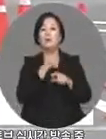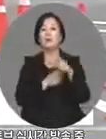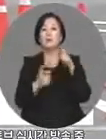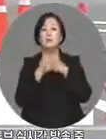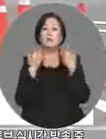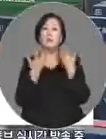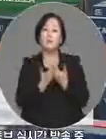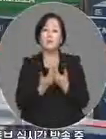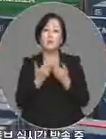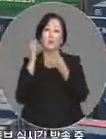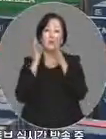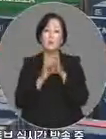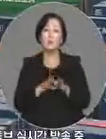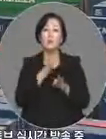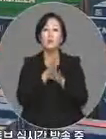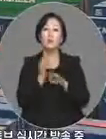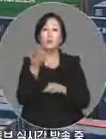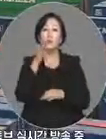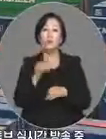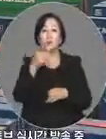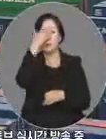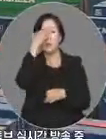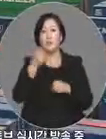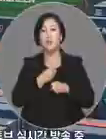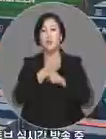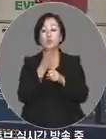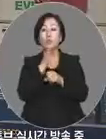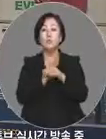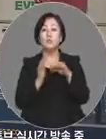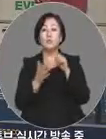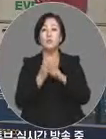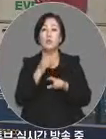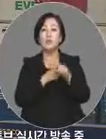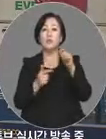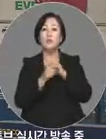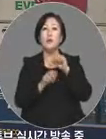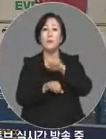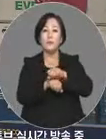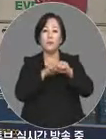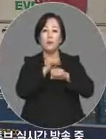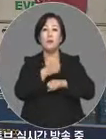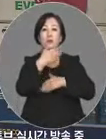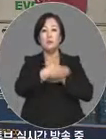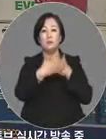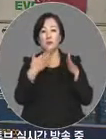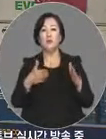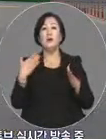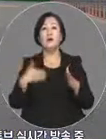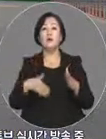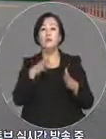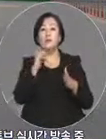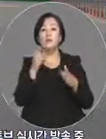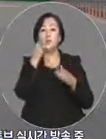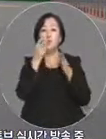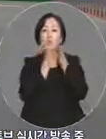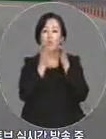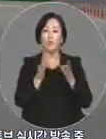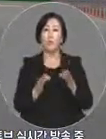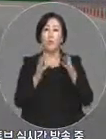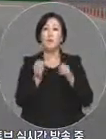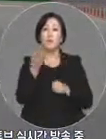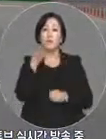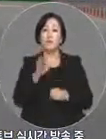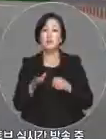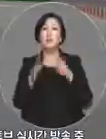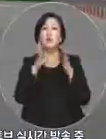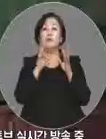있습니다. 다행히 수출 위주의 울산은 보관이 수월한 빈 컨테이너가 많아 한 달 정도는 여유가 있지만 언제쯤